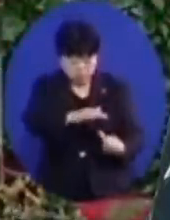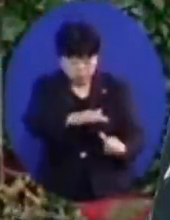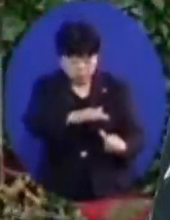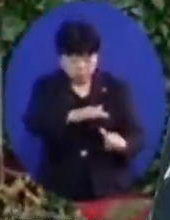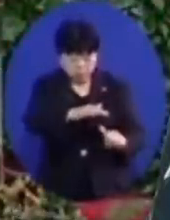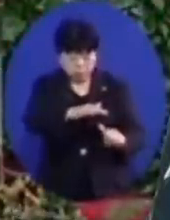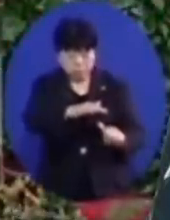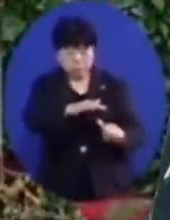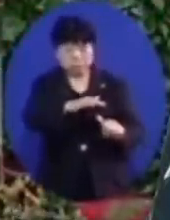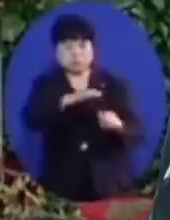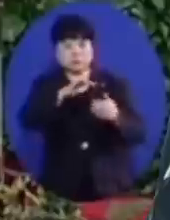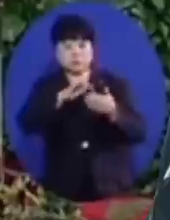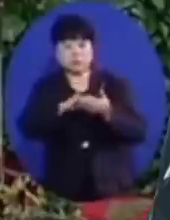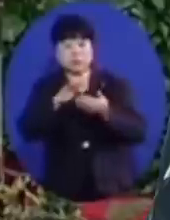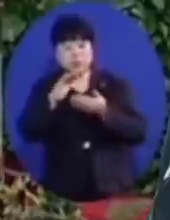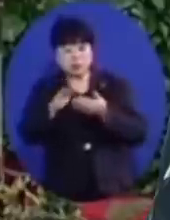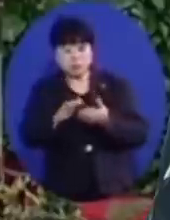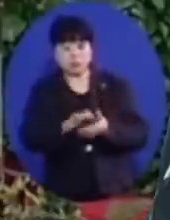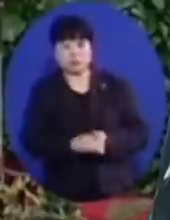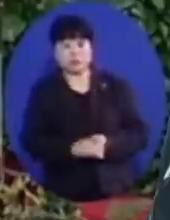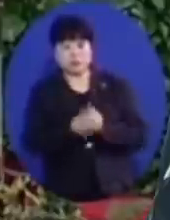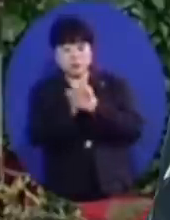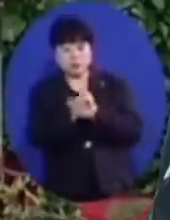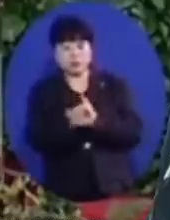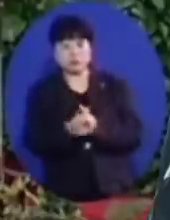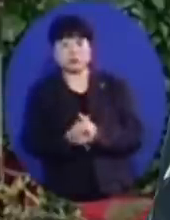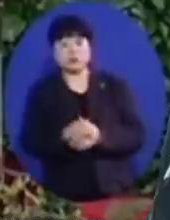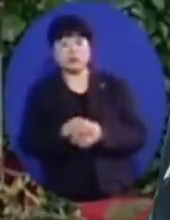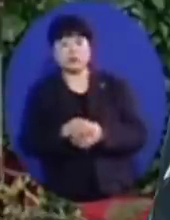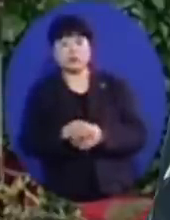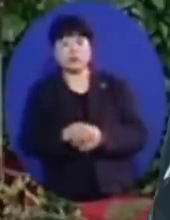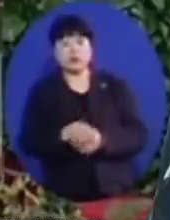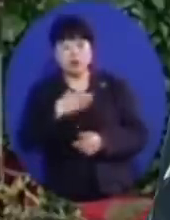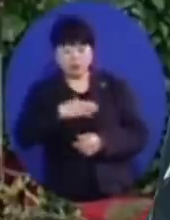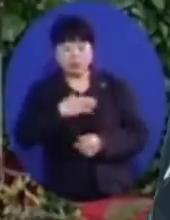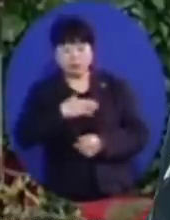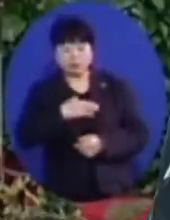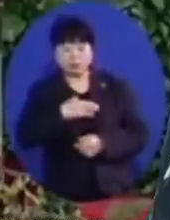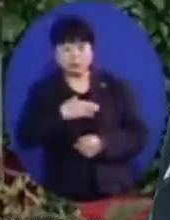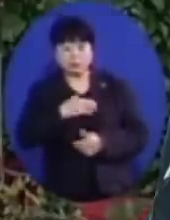기도를 해줄 수 있습니다 기도를 따라 하고 머리를